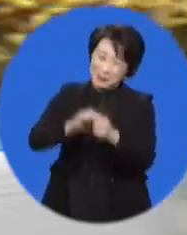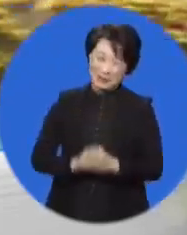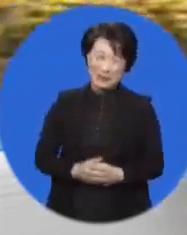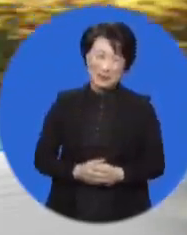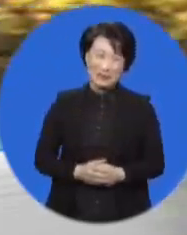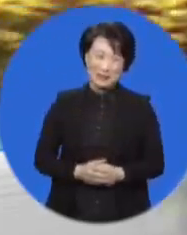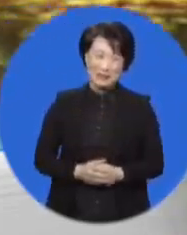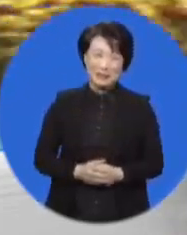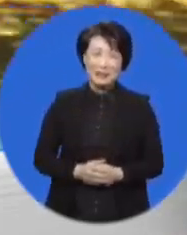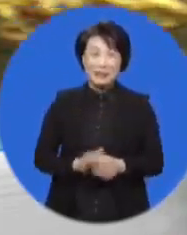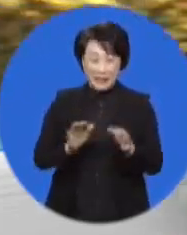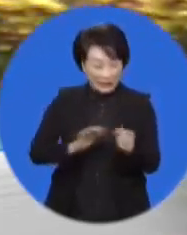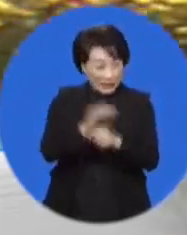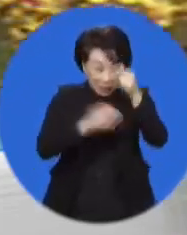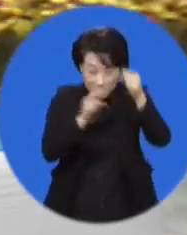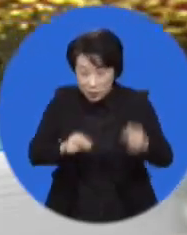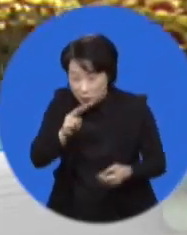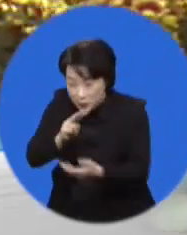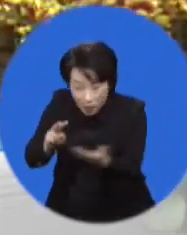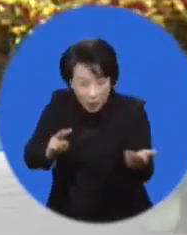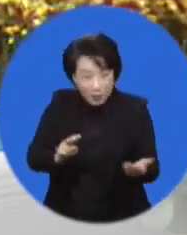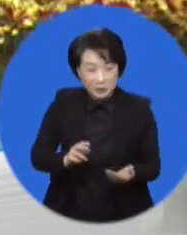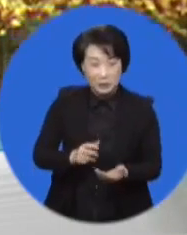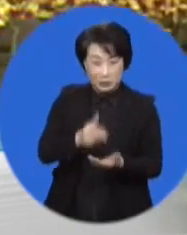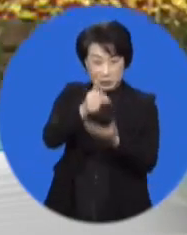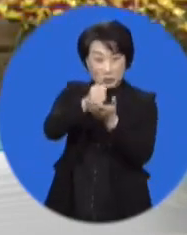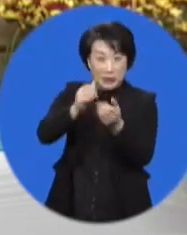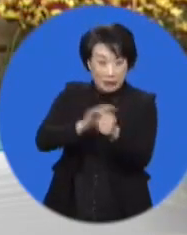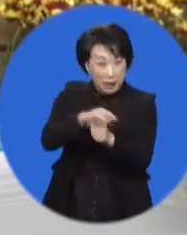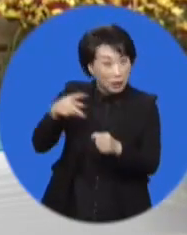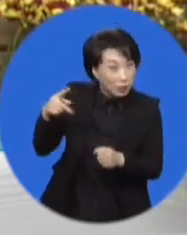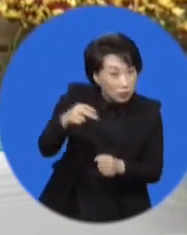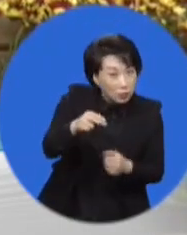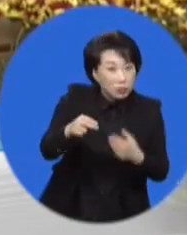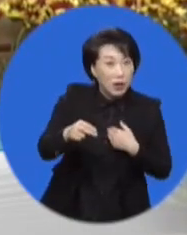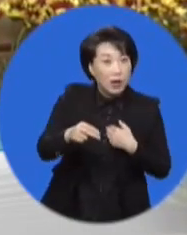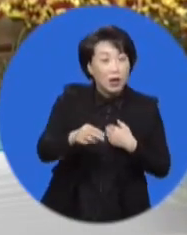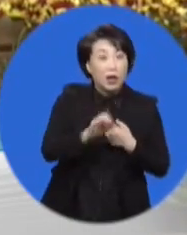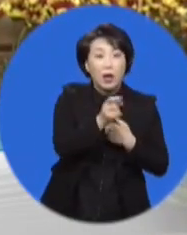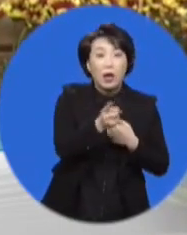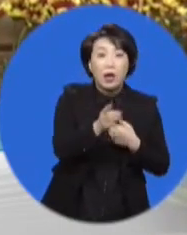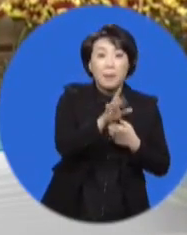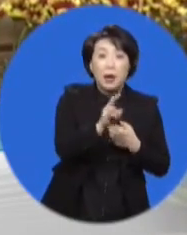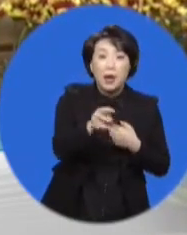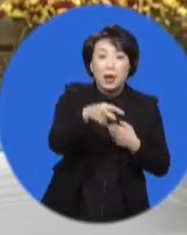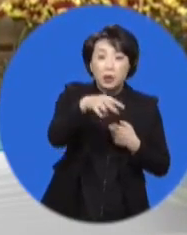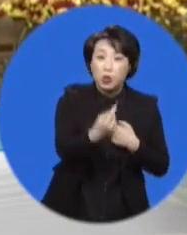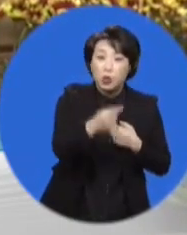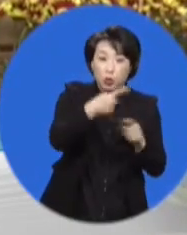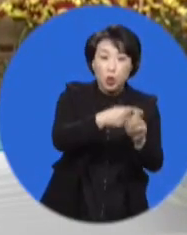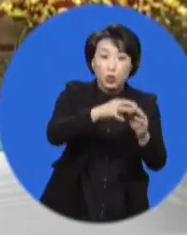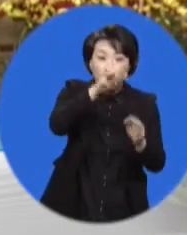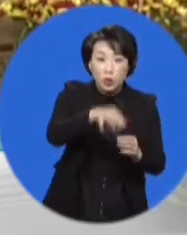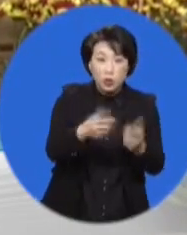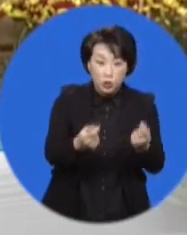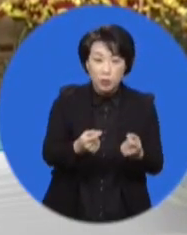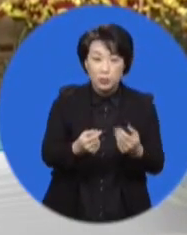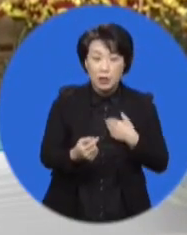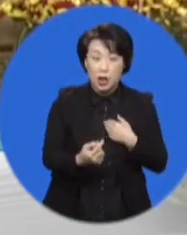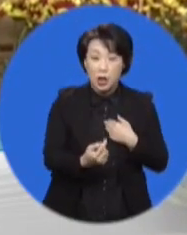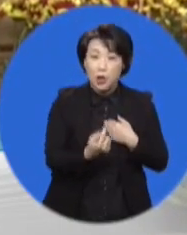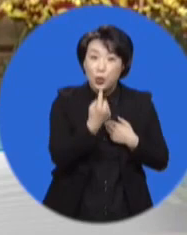성도요, 우리는 주님 사랑이 끊어지면 예배소 교회처럼 내게서 촛대를